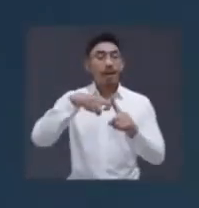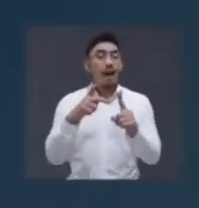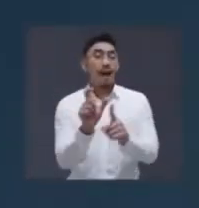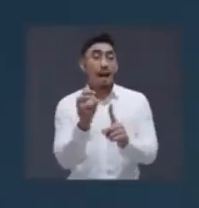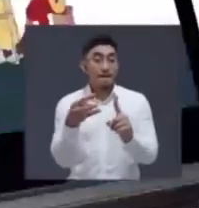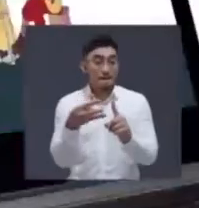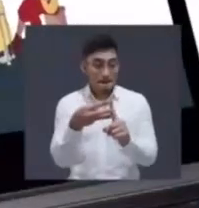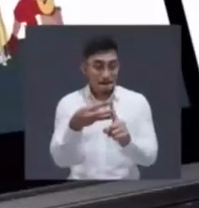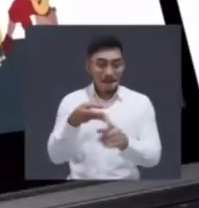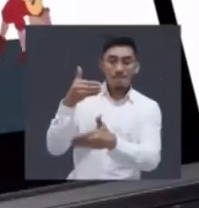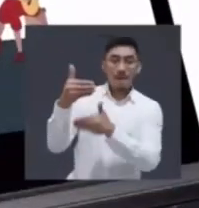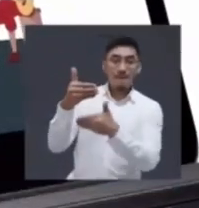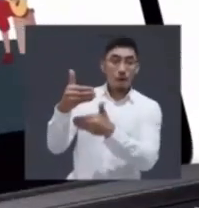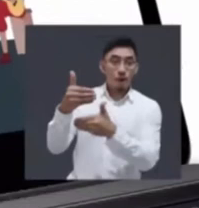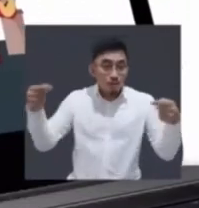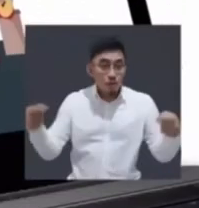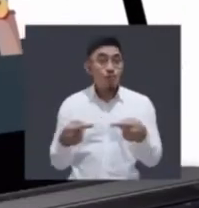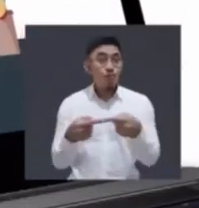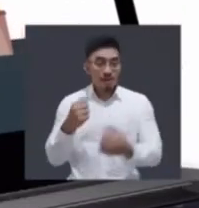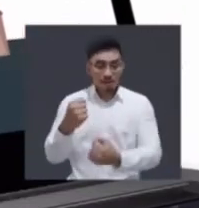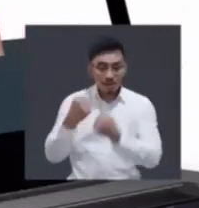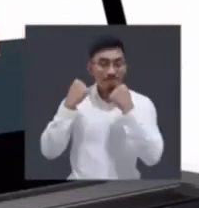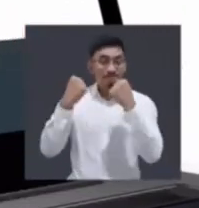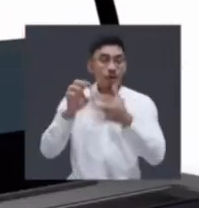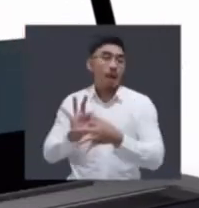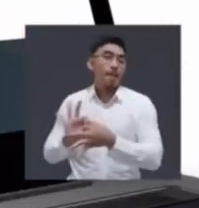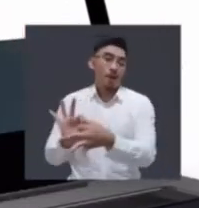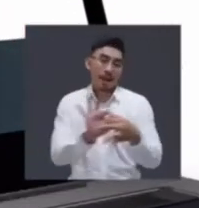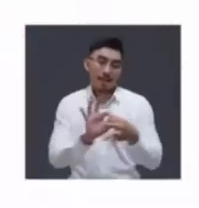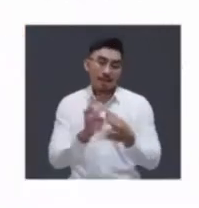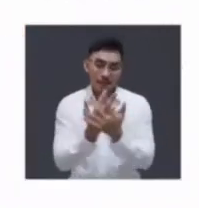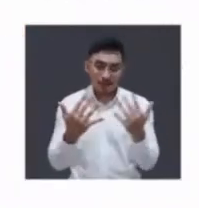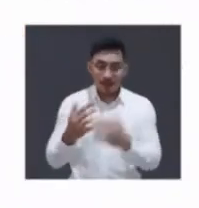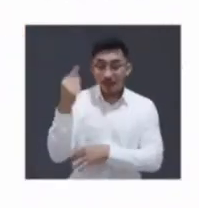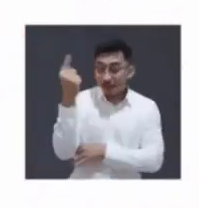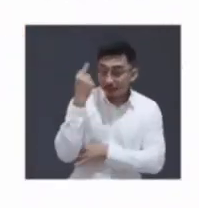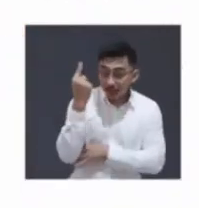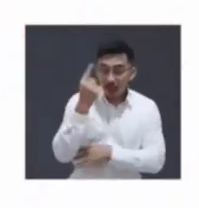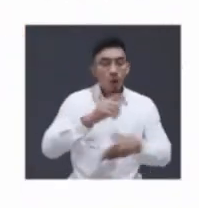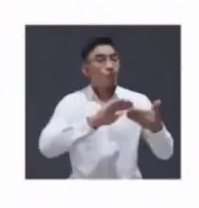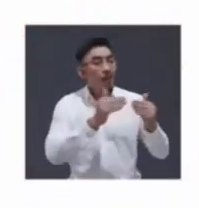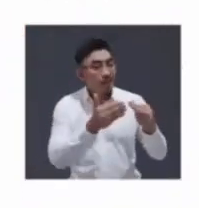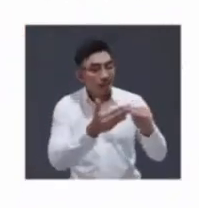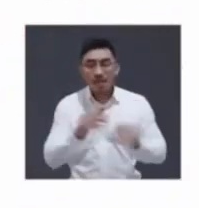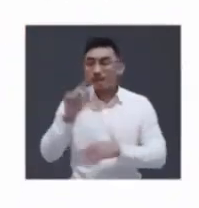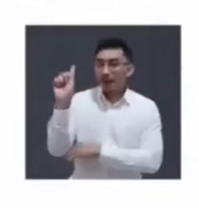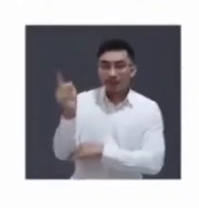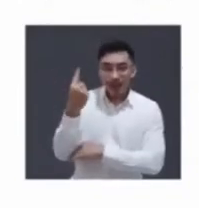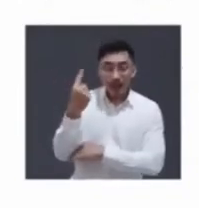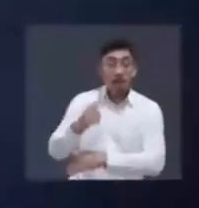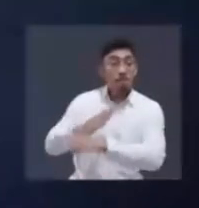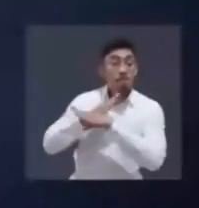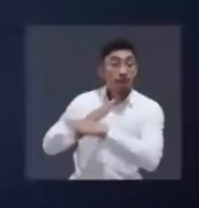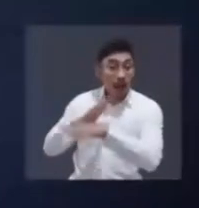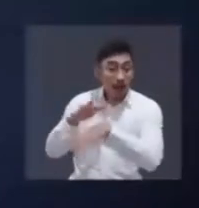jihad adalah sebuah plafon yang menghubungkan dan menguatkan kolaborasi antar masyarakat sipil komunitas